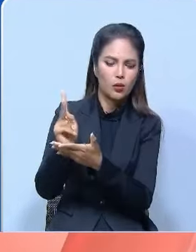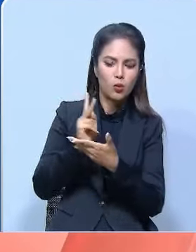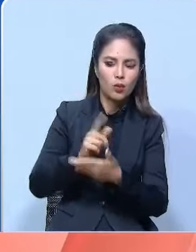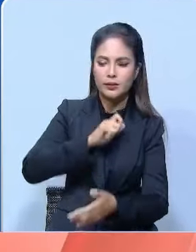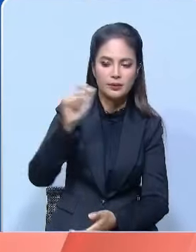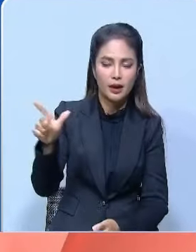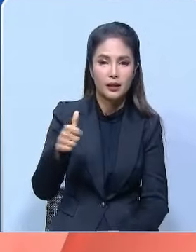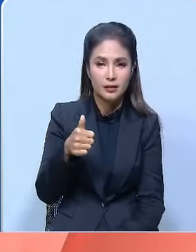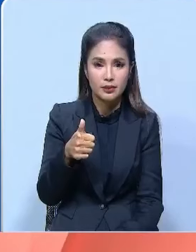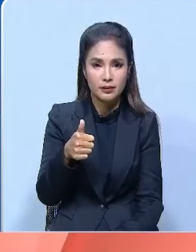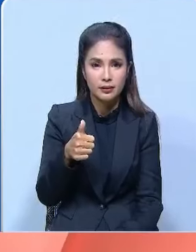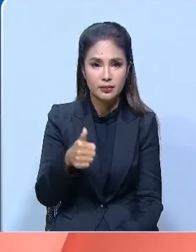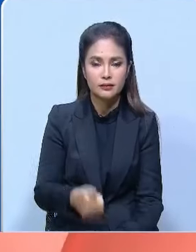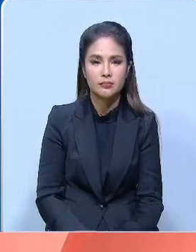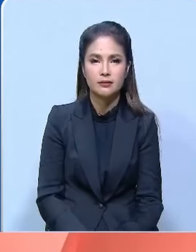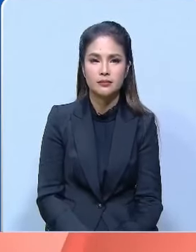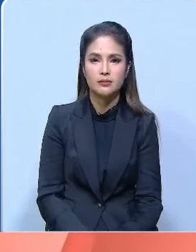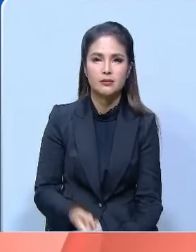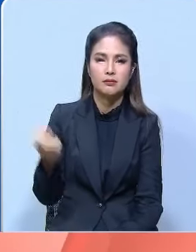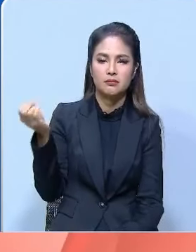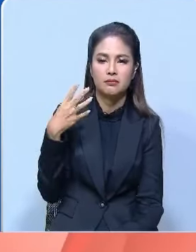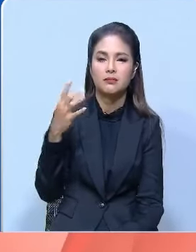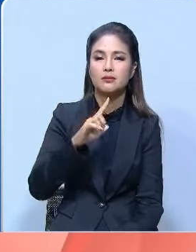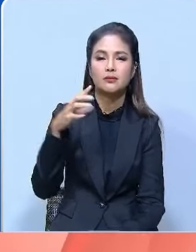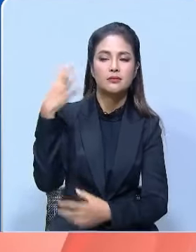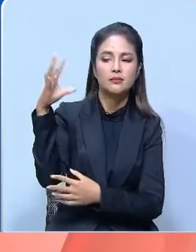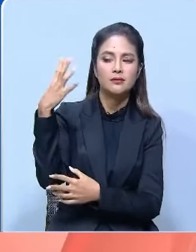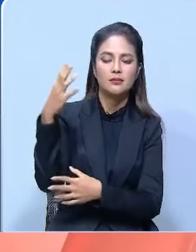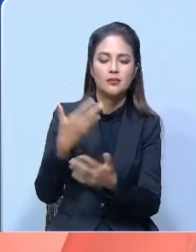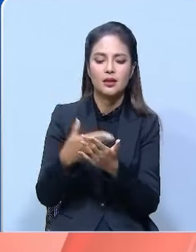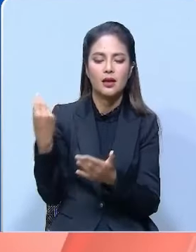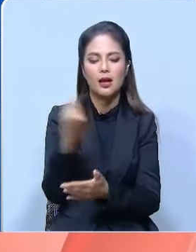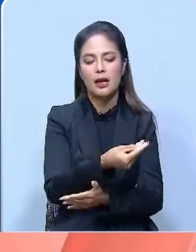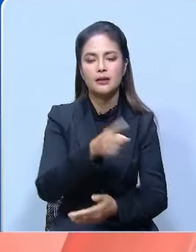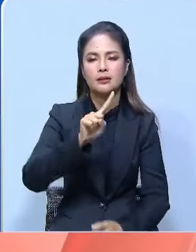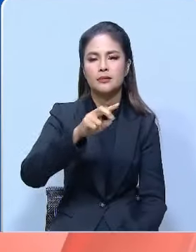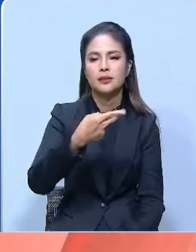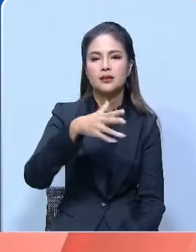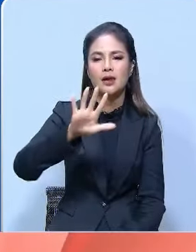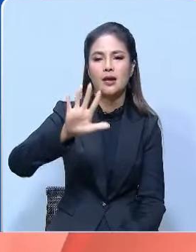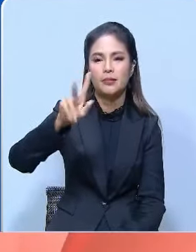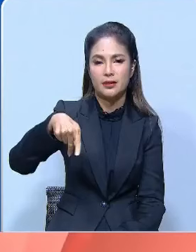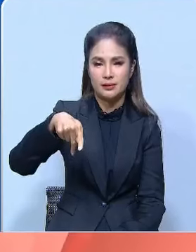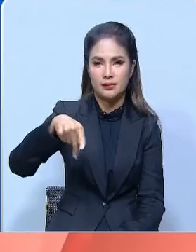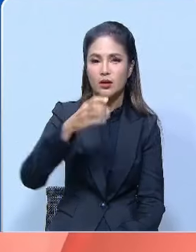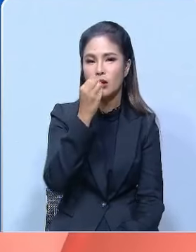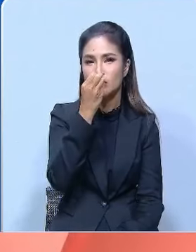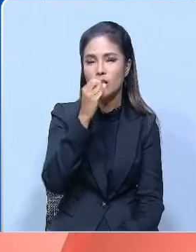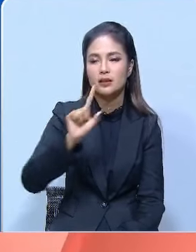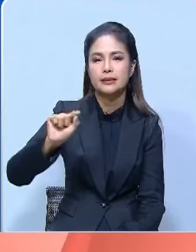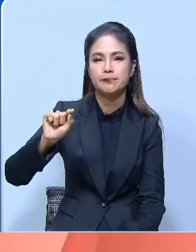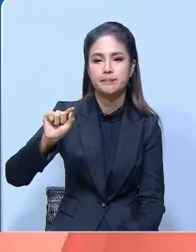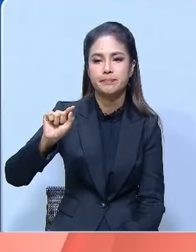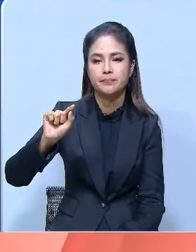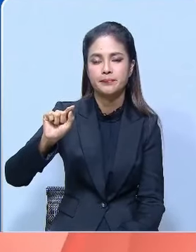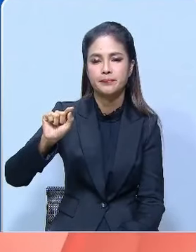นึงค่อยว่ากันทางฝั่งนั้นออกอุบายแบบนี้เดี๋ยวปล่อยกู้ให้15,000ดอกร้อยละ 20ต่อเดือน